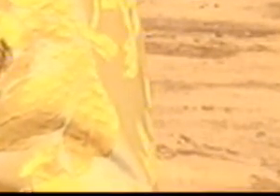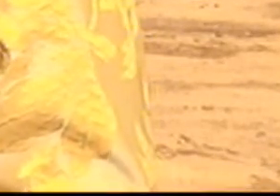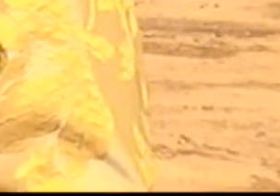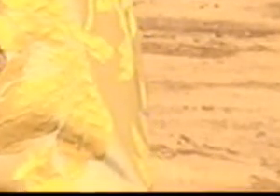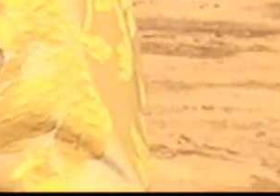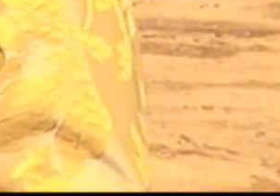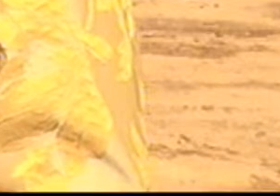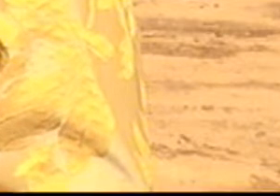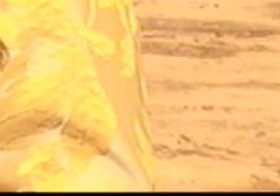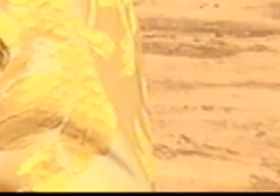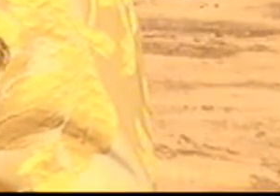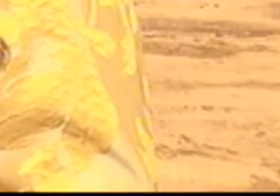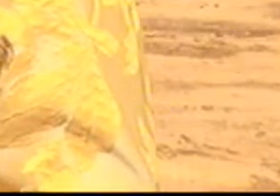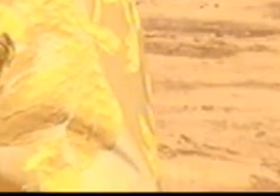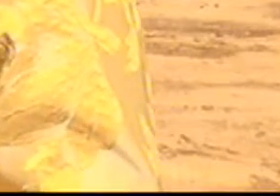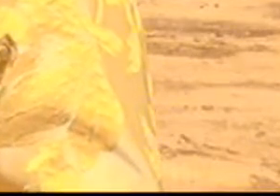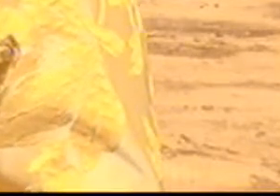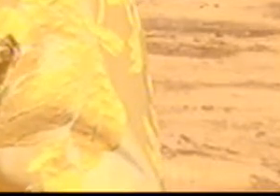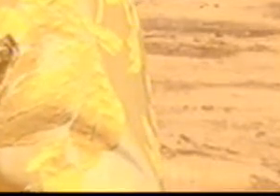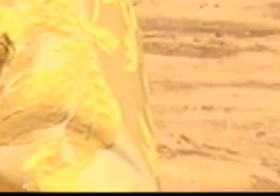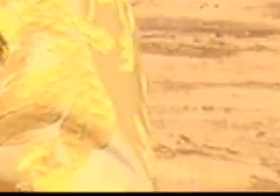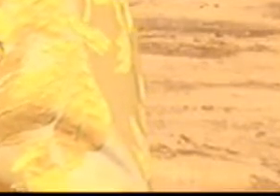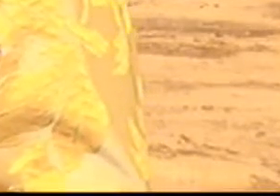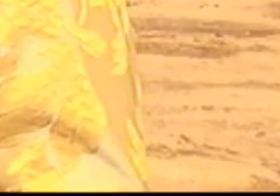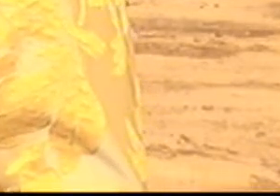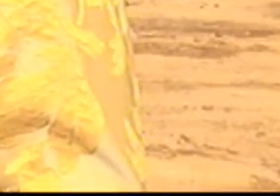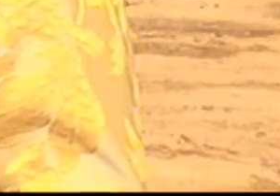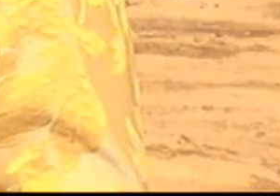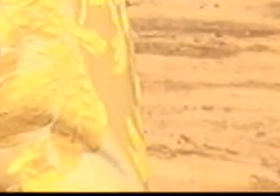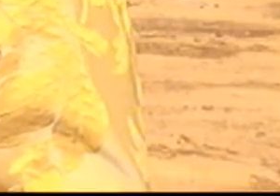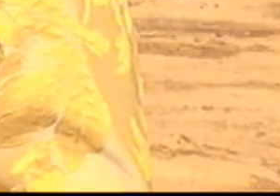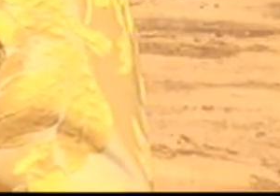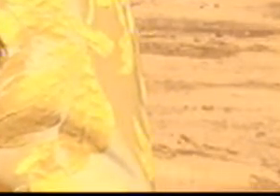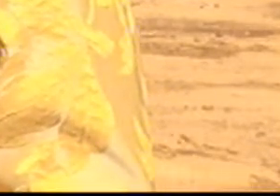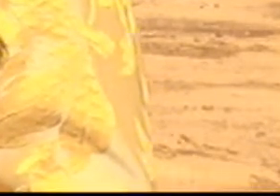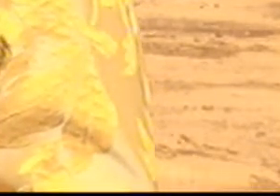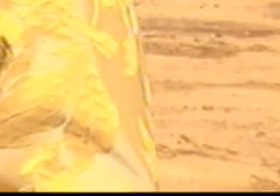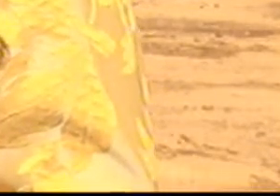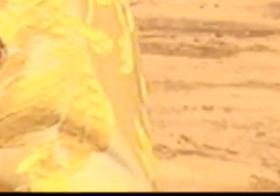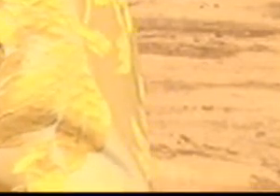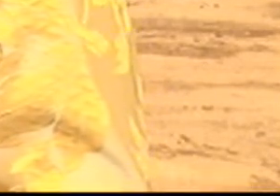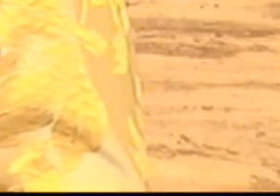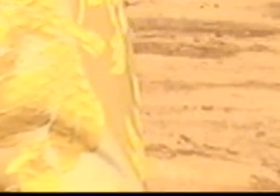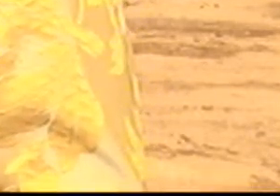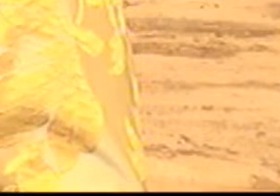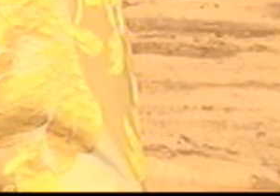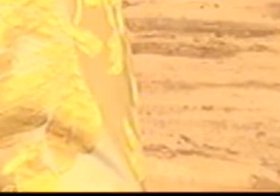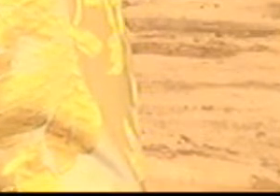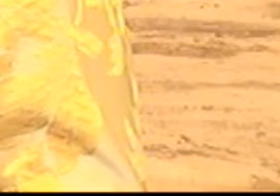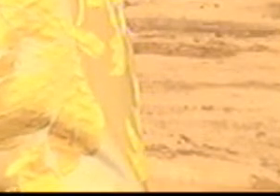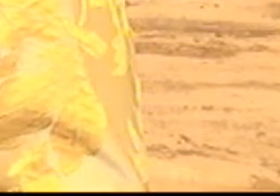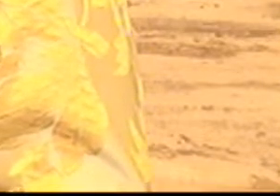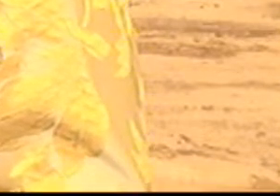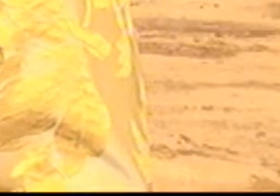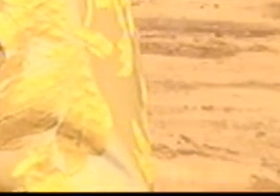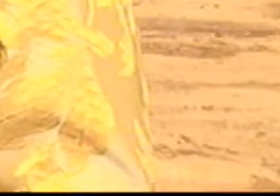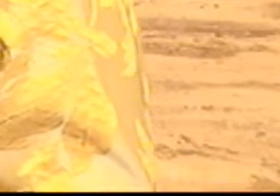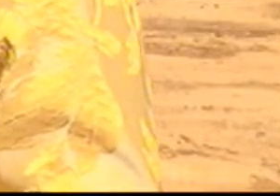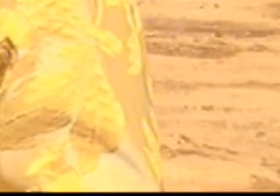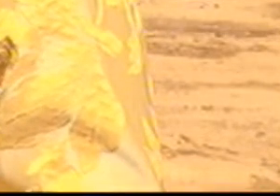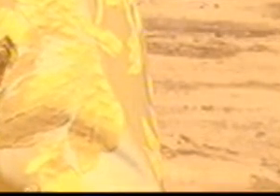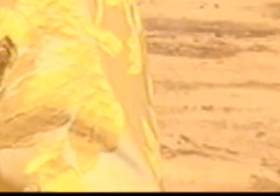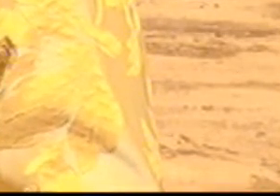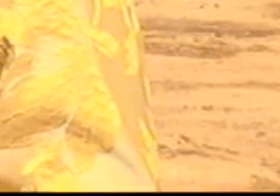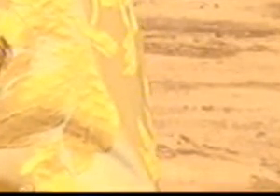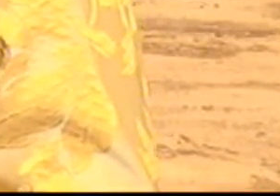kumaliza kipindi chetu cha bunge tukiacha alama ambayo ni endelevu itakayodumu kwa miaka mingi. Kwa hiyo